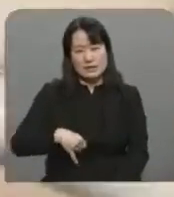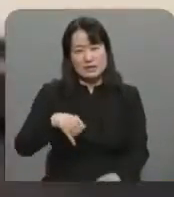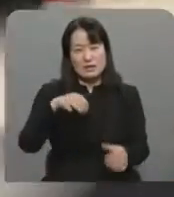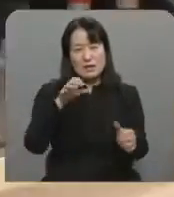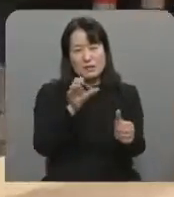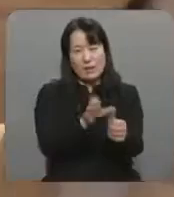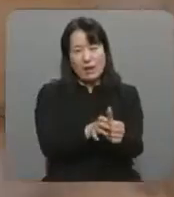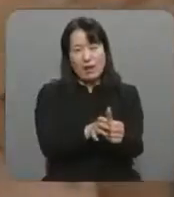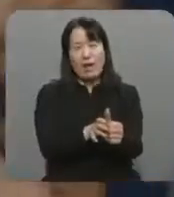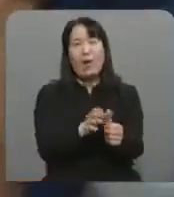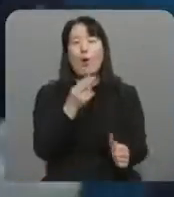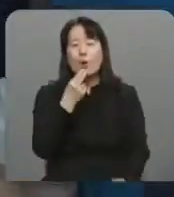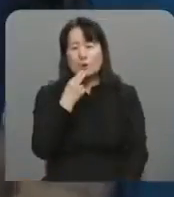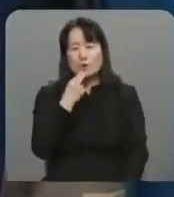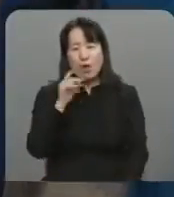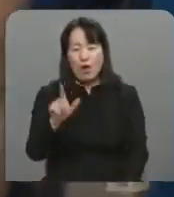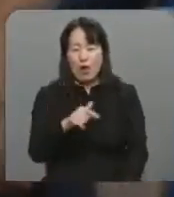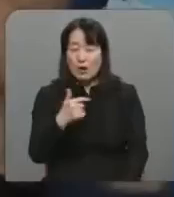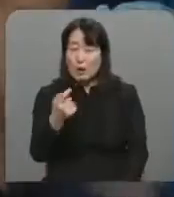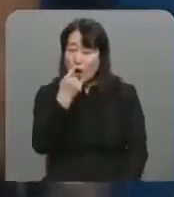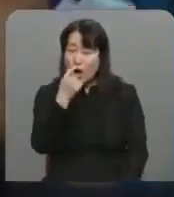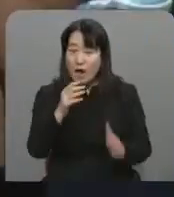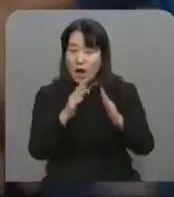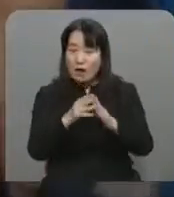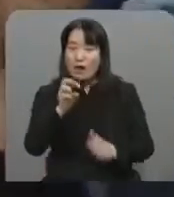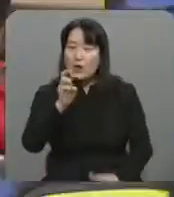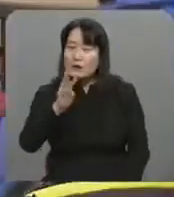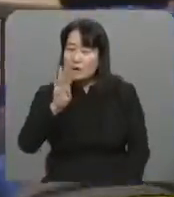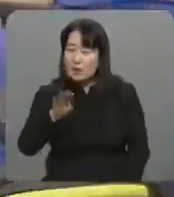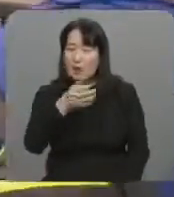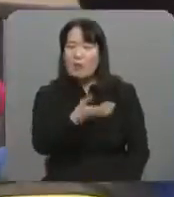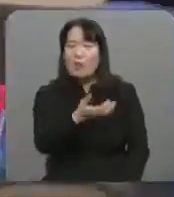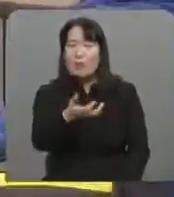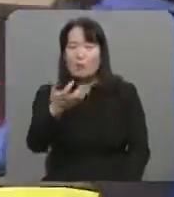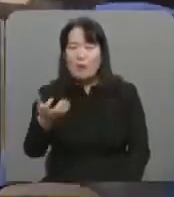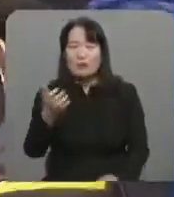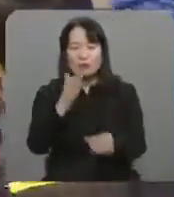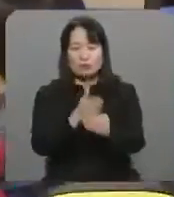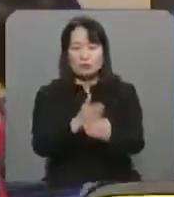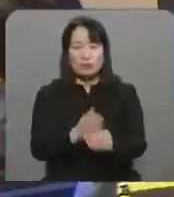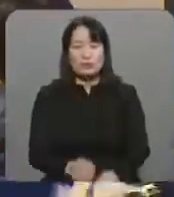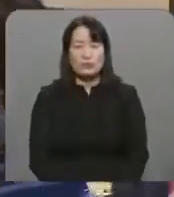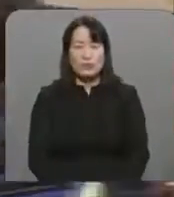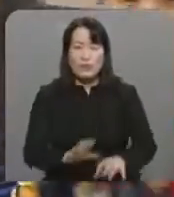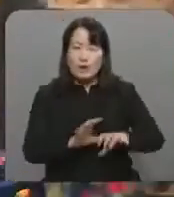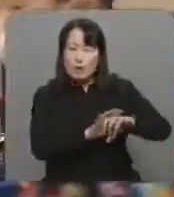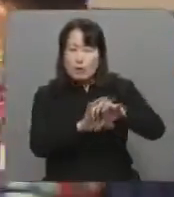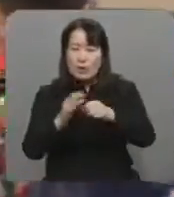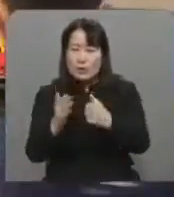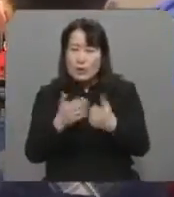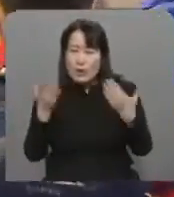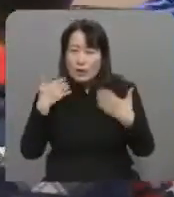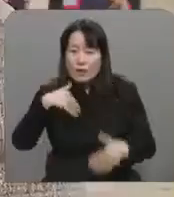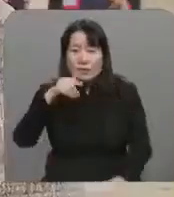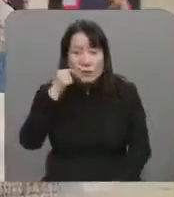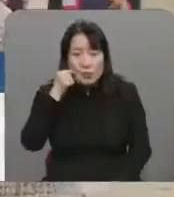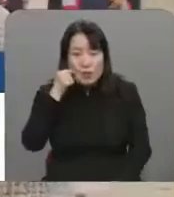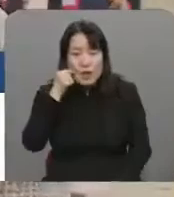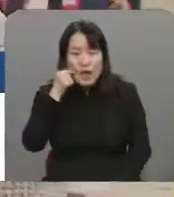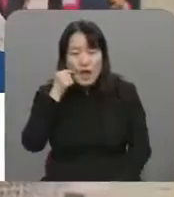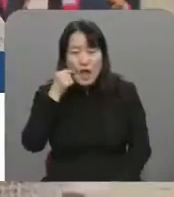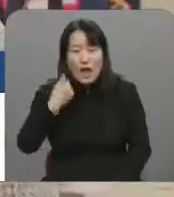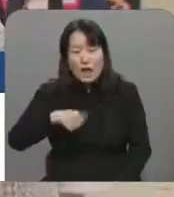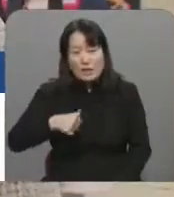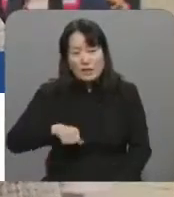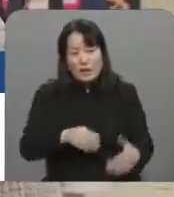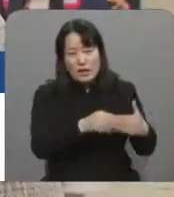때가 마땅치 않아 하루에 학원을 서너 개씩 보내는 경우도 흔하다고 합니다. 코로나 때문에 학교를 못 갈 때는 애를 데리고